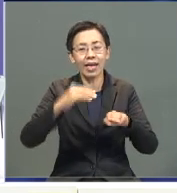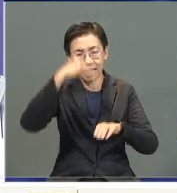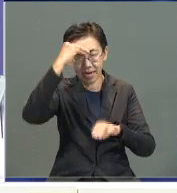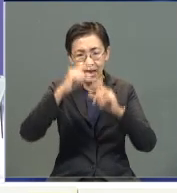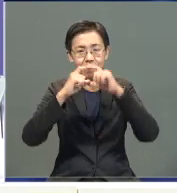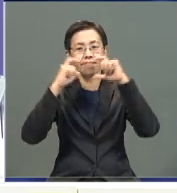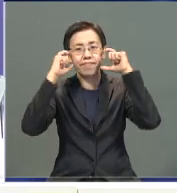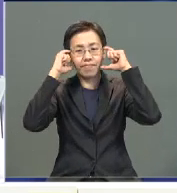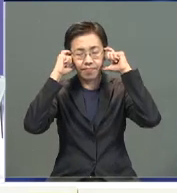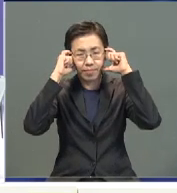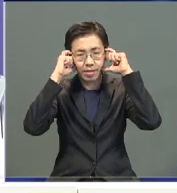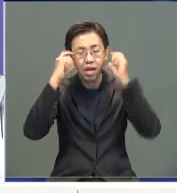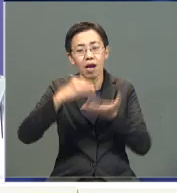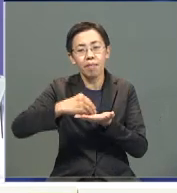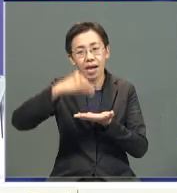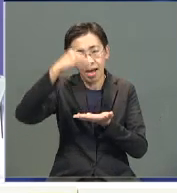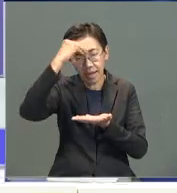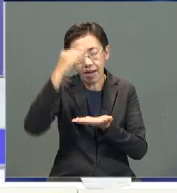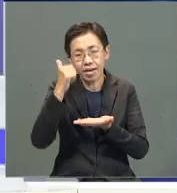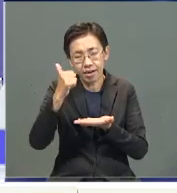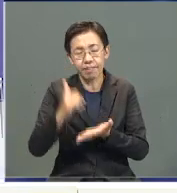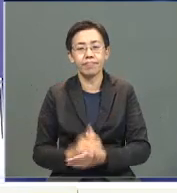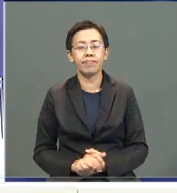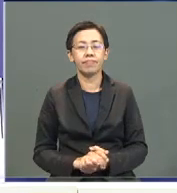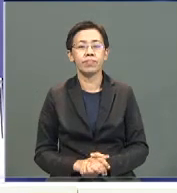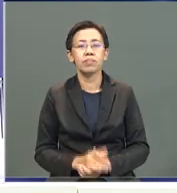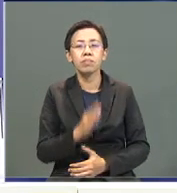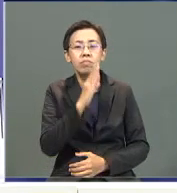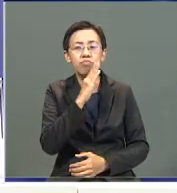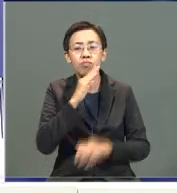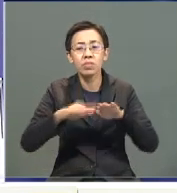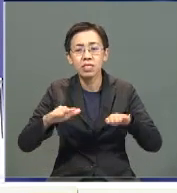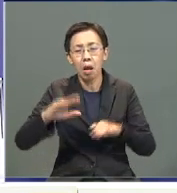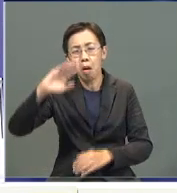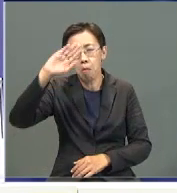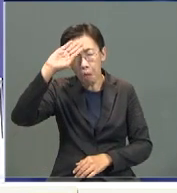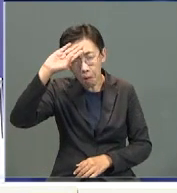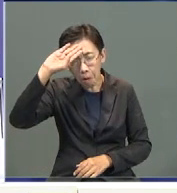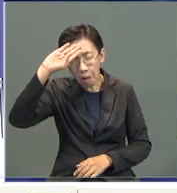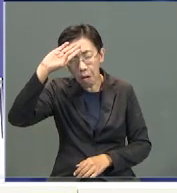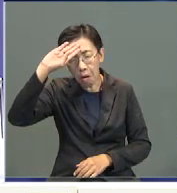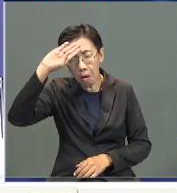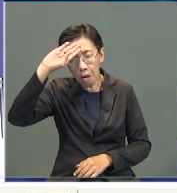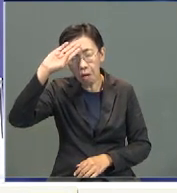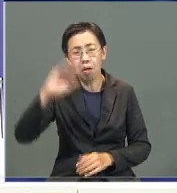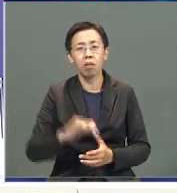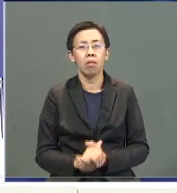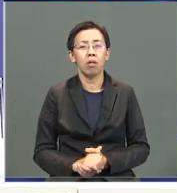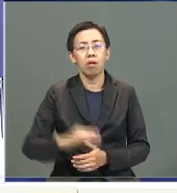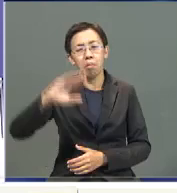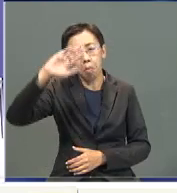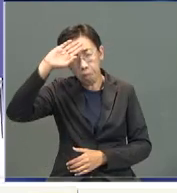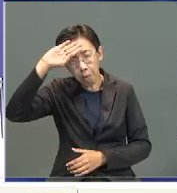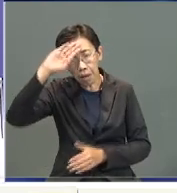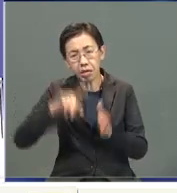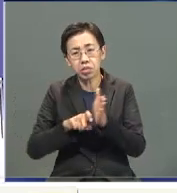อกาสที่จะมาโรงเรียนได้โดยปกติด้วยนะคะหากเด็กเกิดการเจ็บป่วยขึ้นในโรงเรียนโดยเฉพาะการป่วยด้วยภาวะ